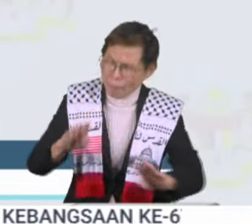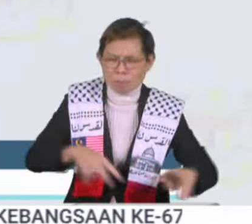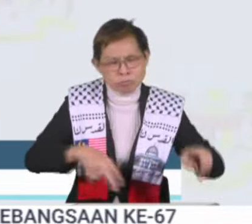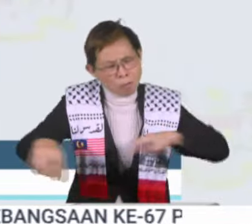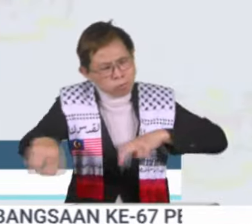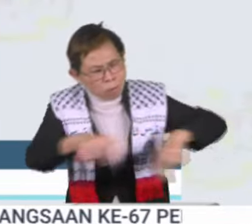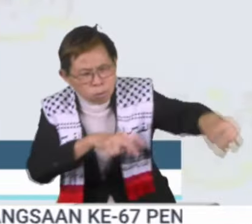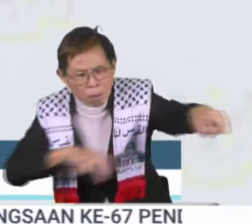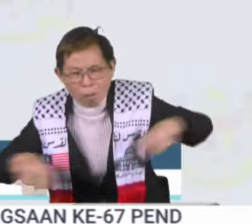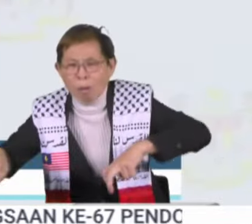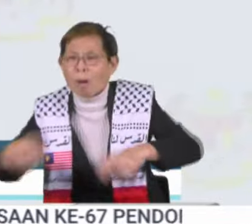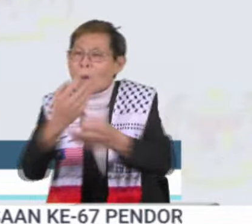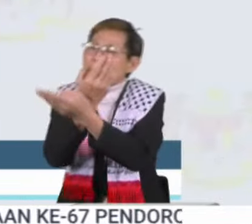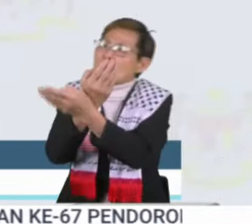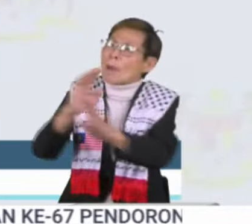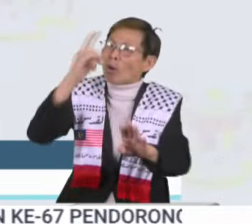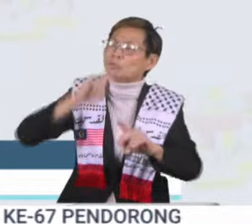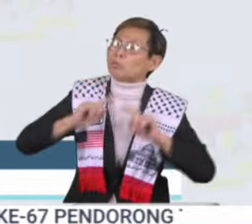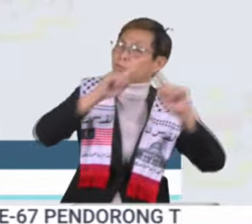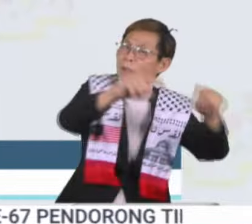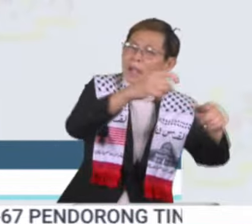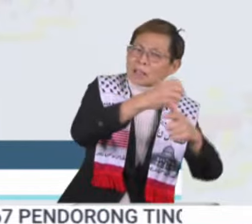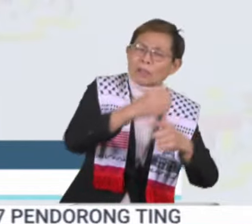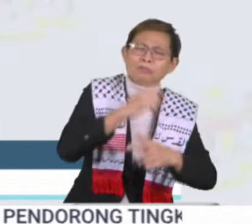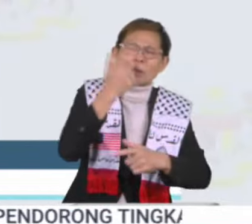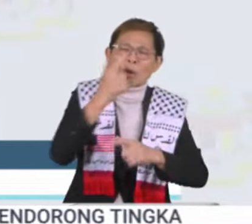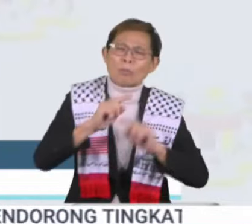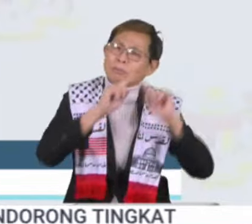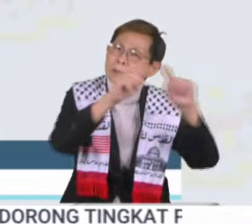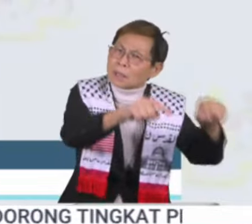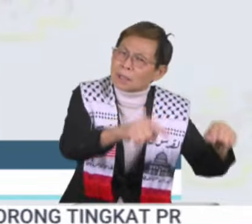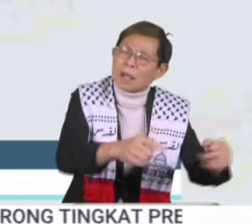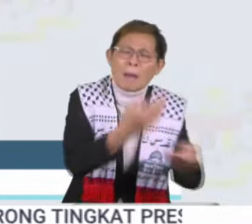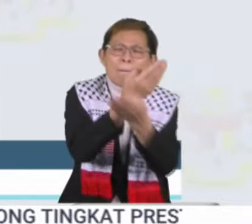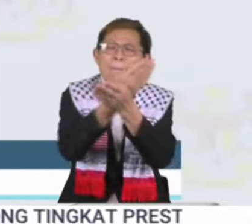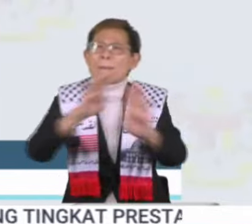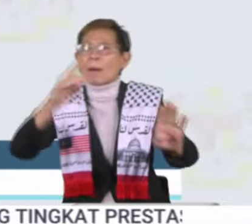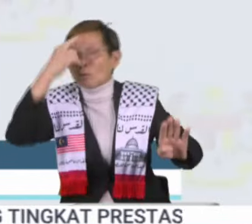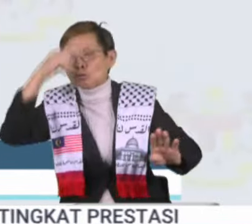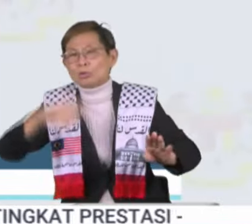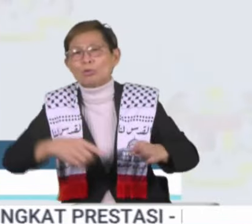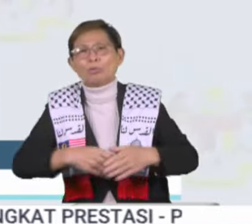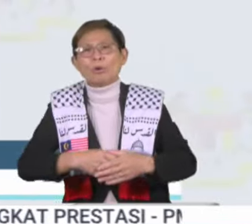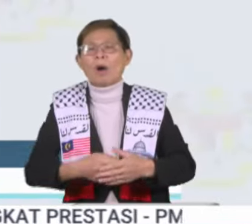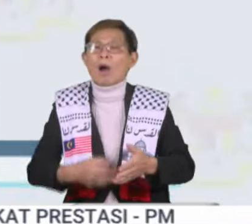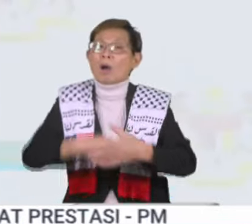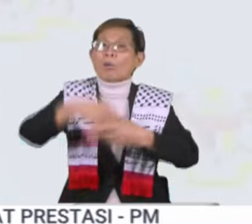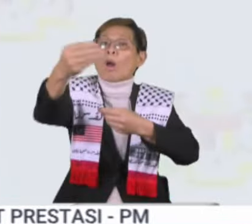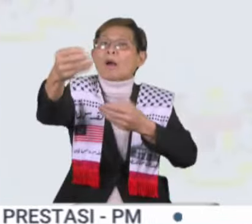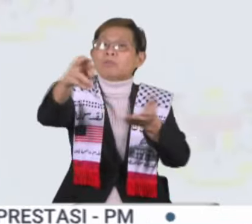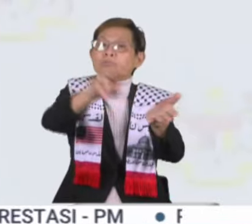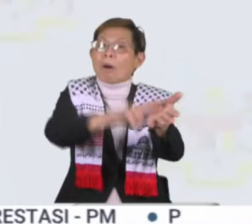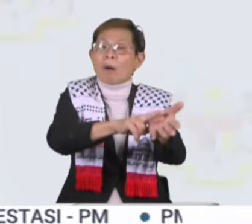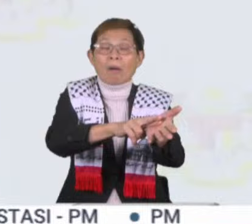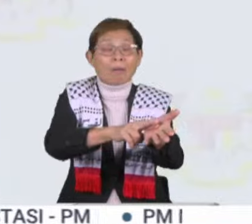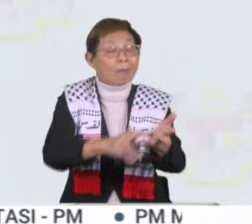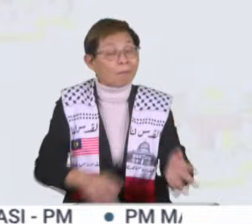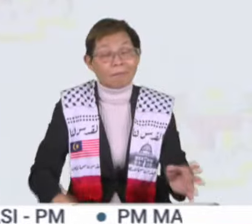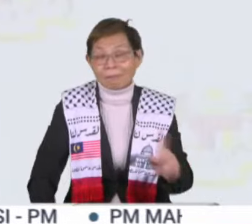bergerak, dia masih bebas untuk hadir ataupun tak hadir, masih bebas untuk mengeluarkan kenyataan.